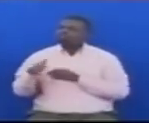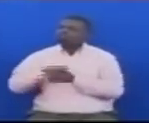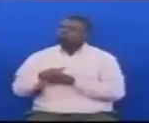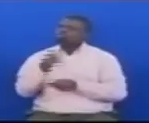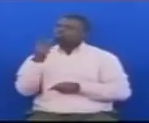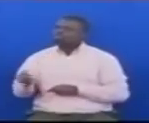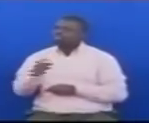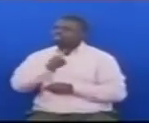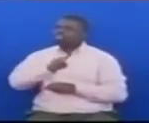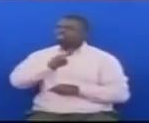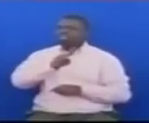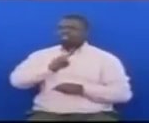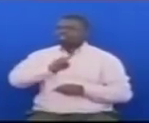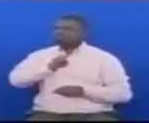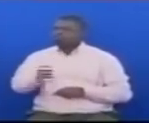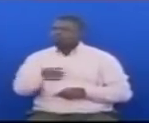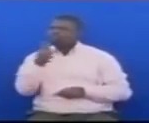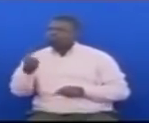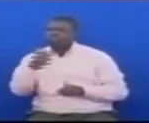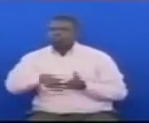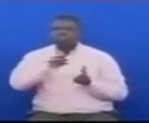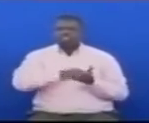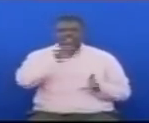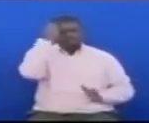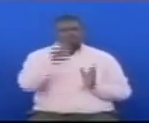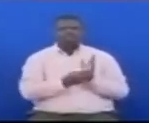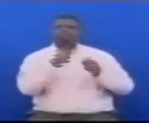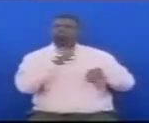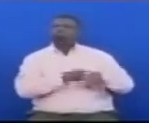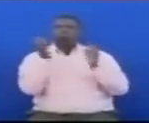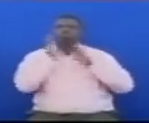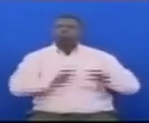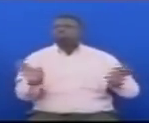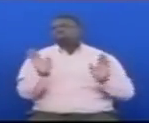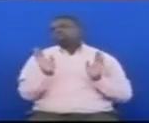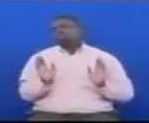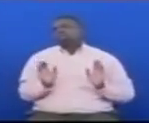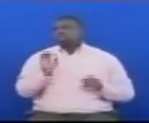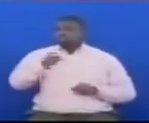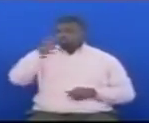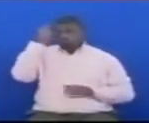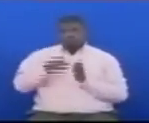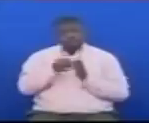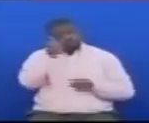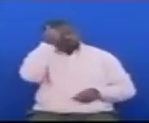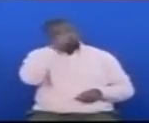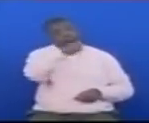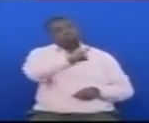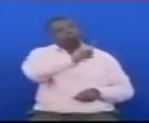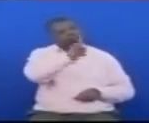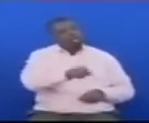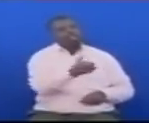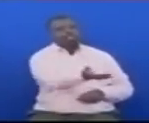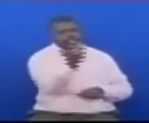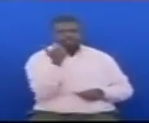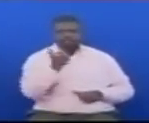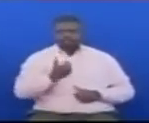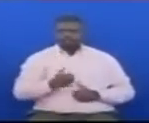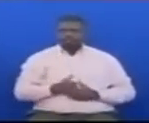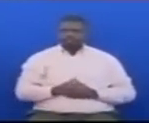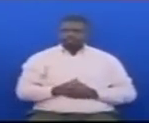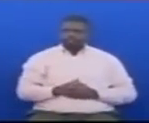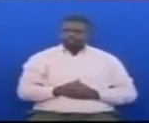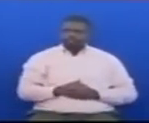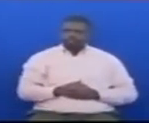kwenye swali moja la nyongeza, maana yake muda wako umeshakwisha tayari. Ndio maana nakukumbusha ulize swali.